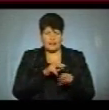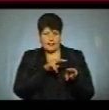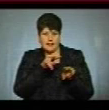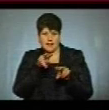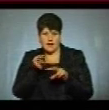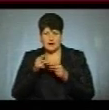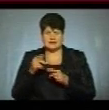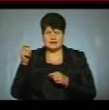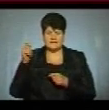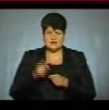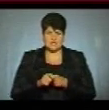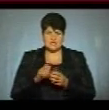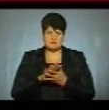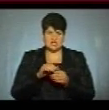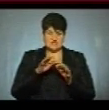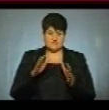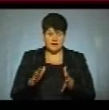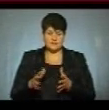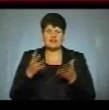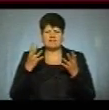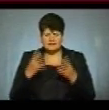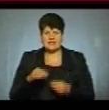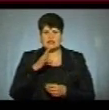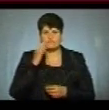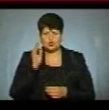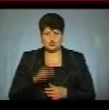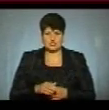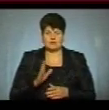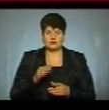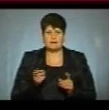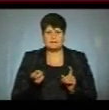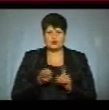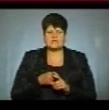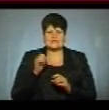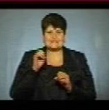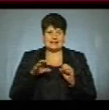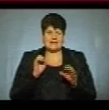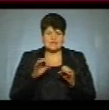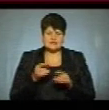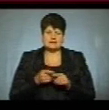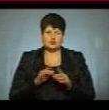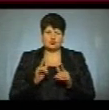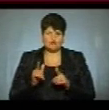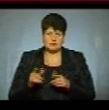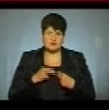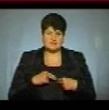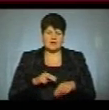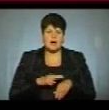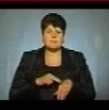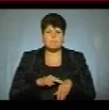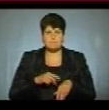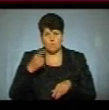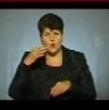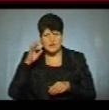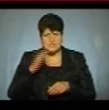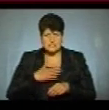за в'їздом на сміттєзвалище. Тобто і вдень, і вночі. Буде підключено сигналізацію, це все буде узгоджено з працівниками поліції,